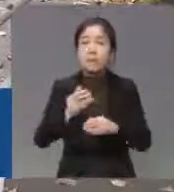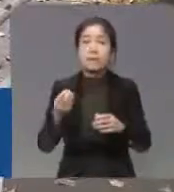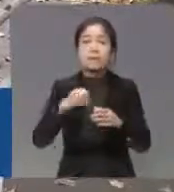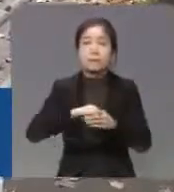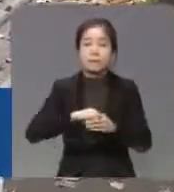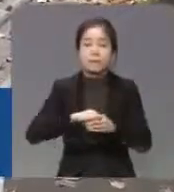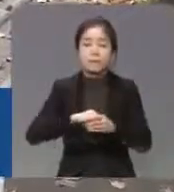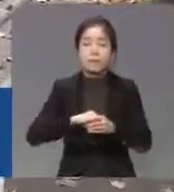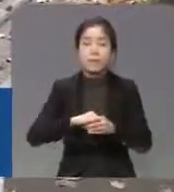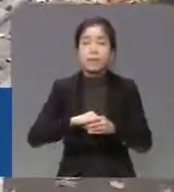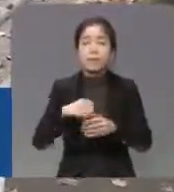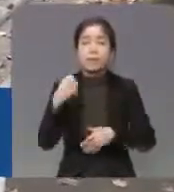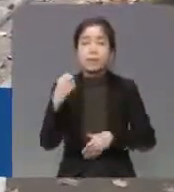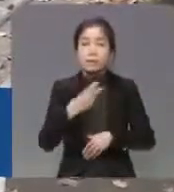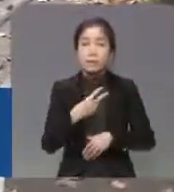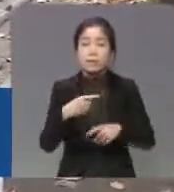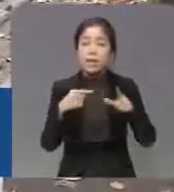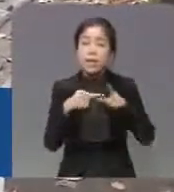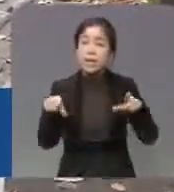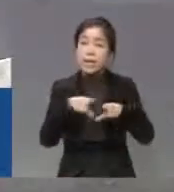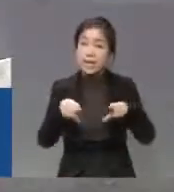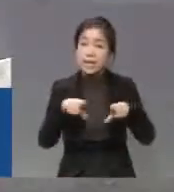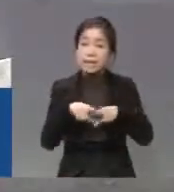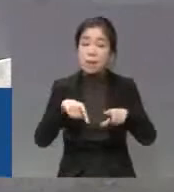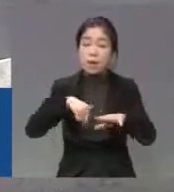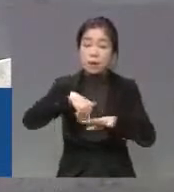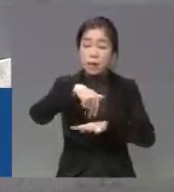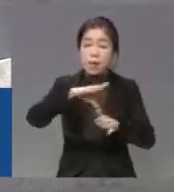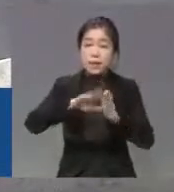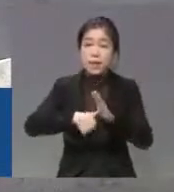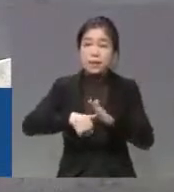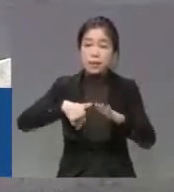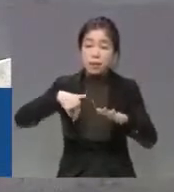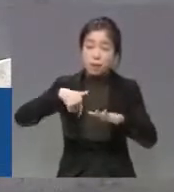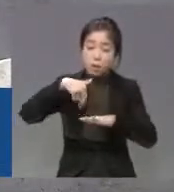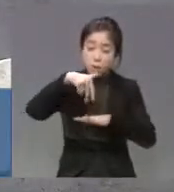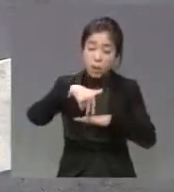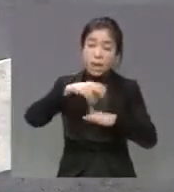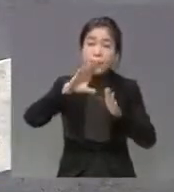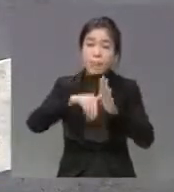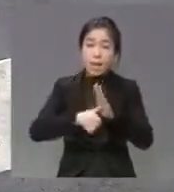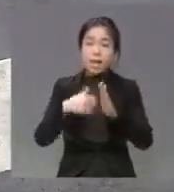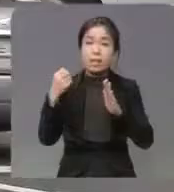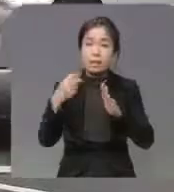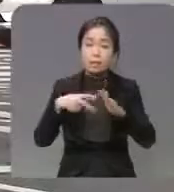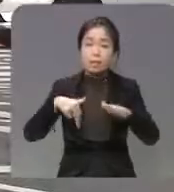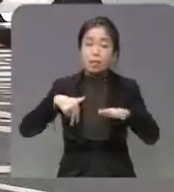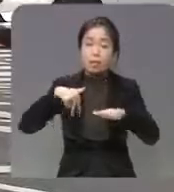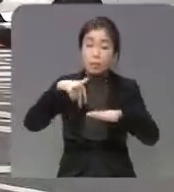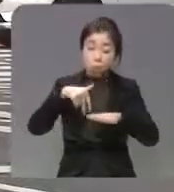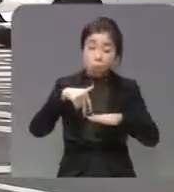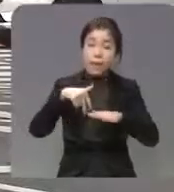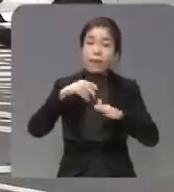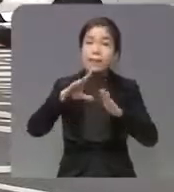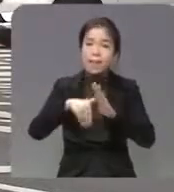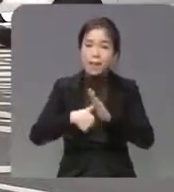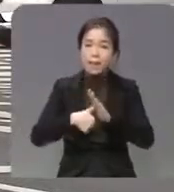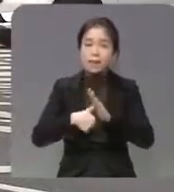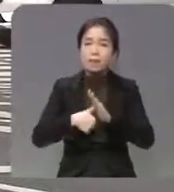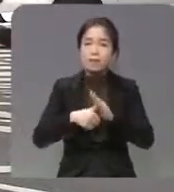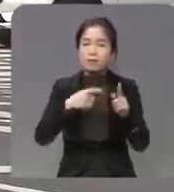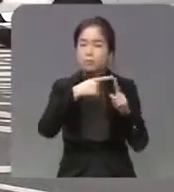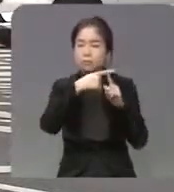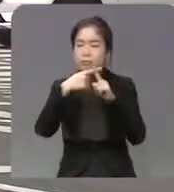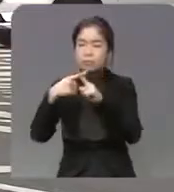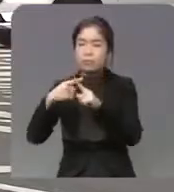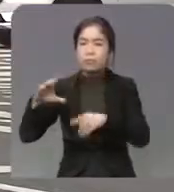담겼습니다. 개정안에는 일반 횡단보도에서도 보행자가 길을 건널 때는 물론 길을 건너려고 할 때에도 차를